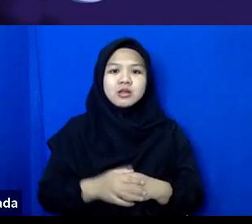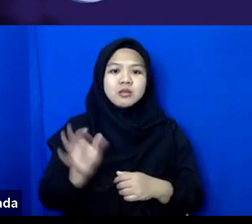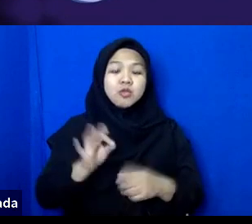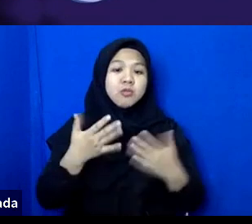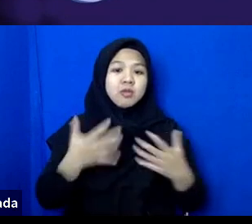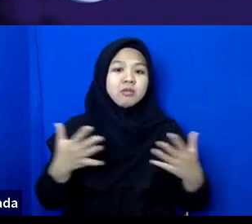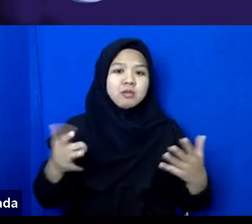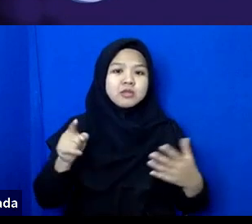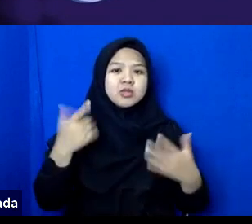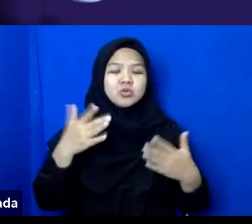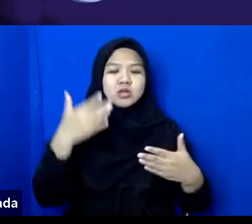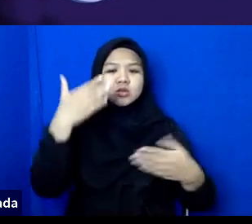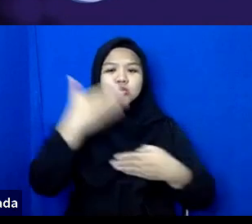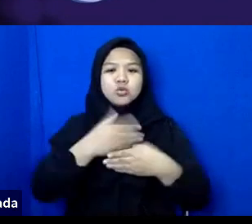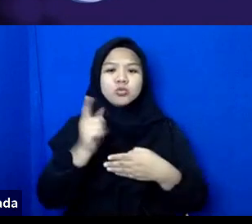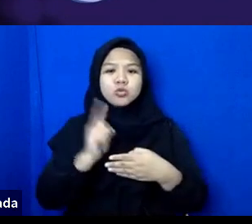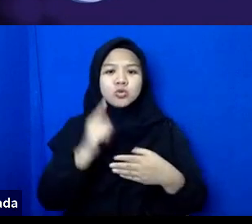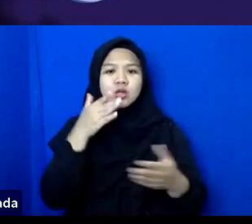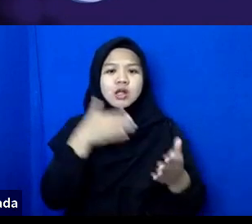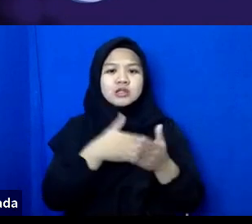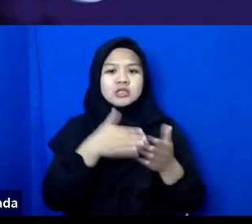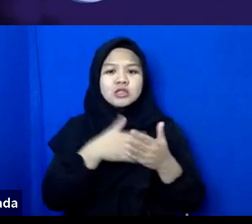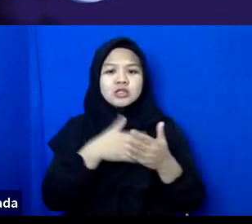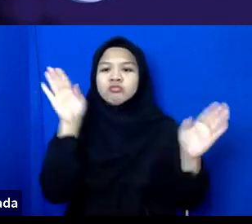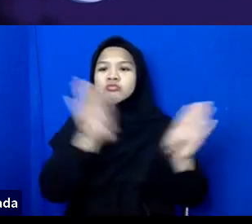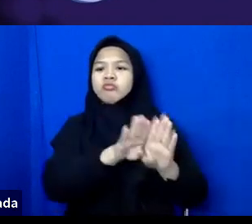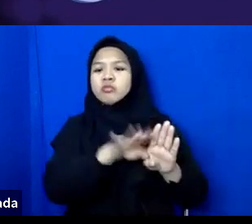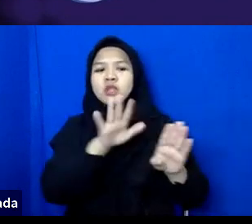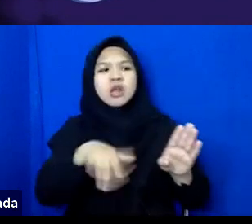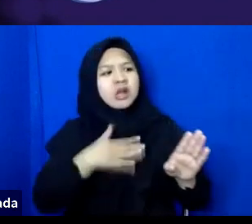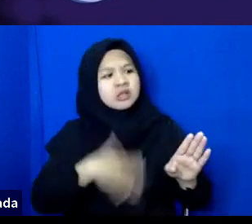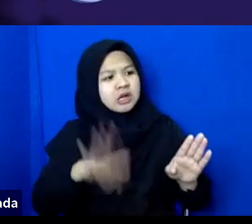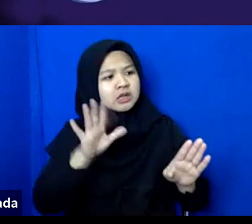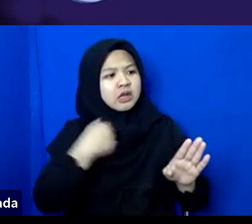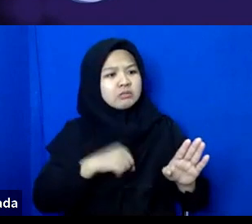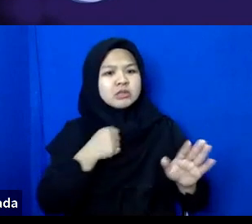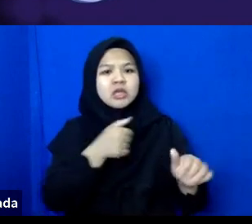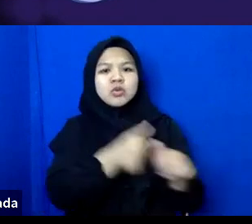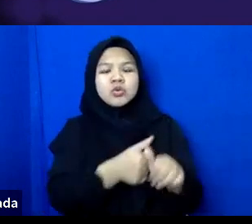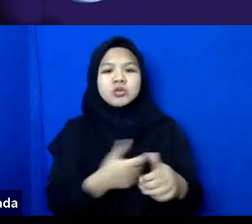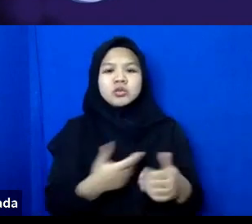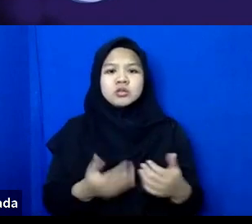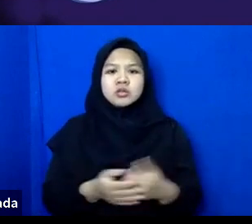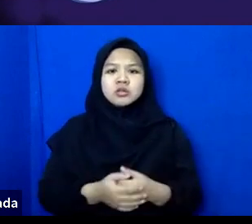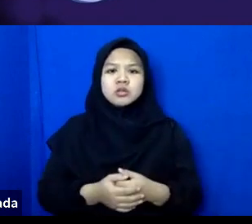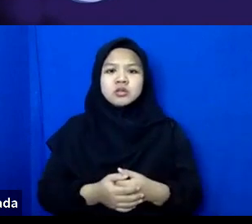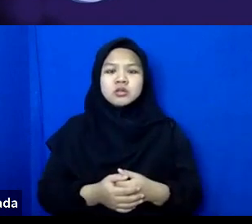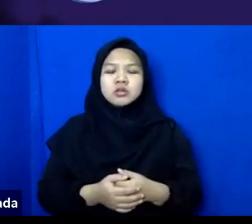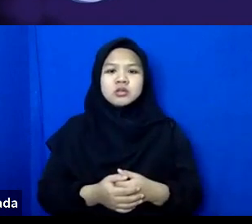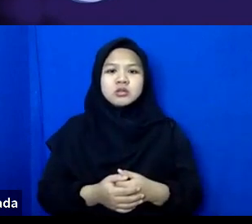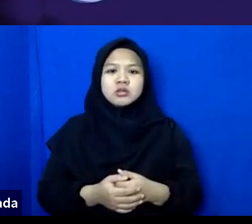apa-apa aja tuh udah ditutup aksesnya atau anak ibu kasian nanti nggak bisa ngikutin dia bilang kayak gitu